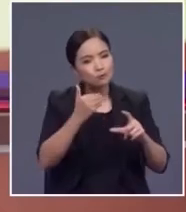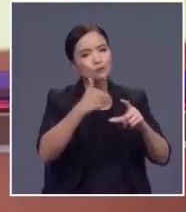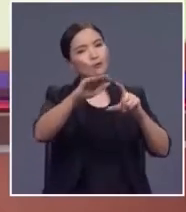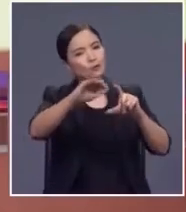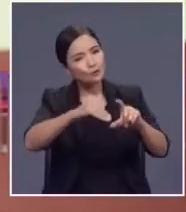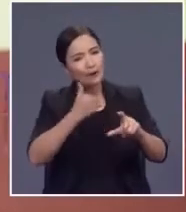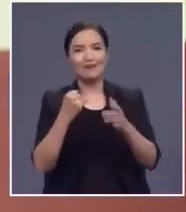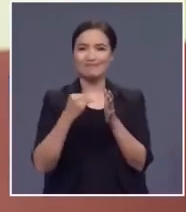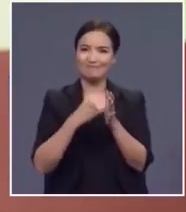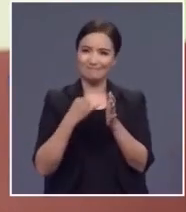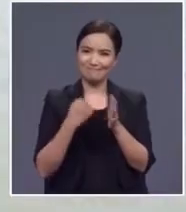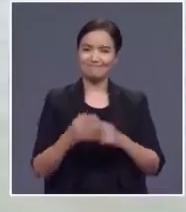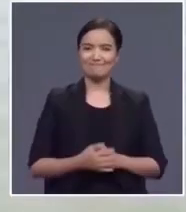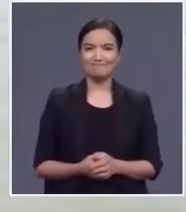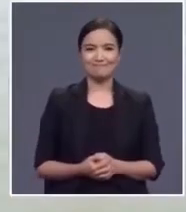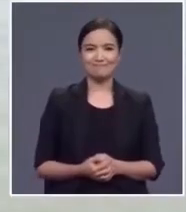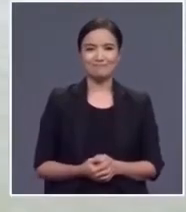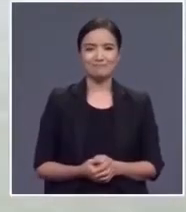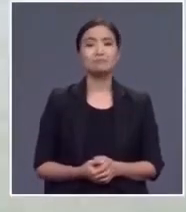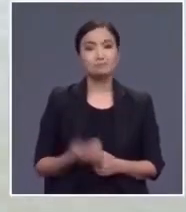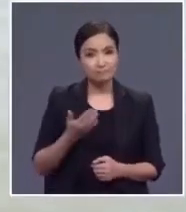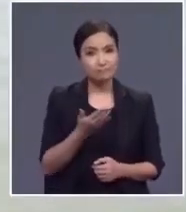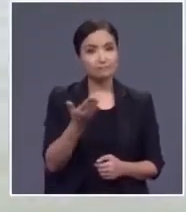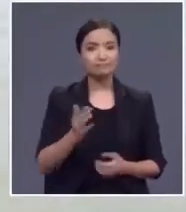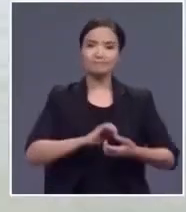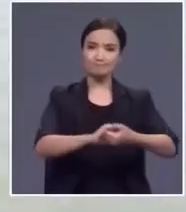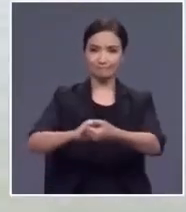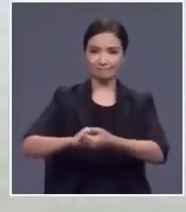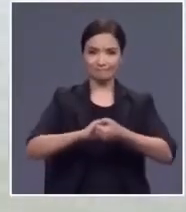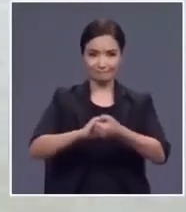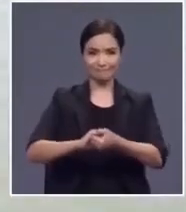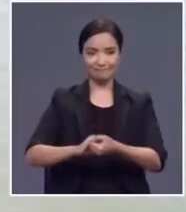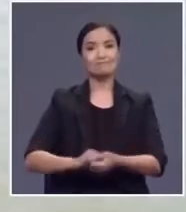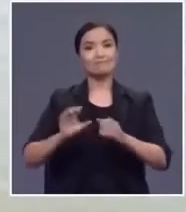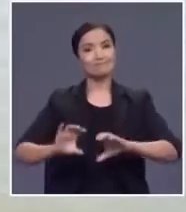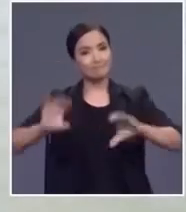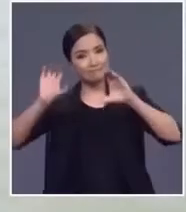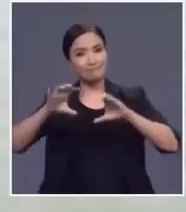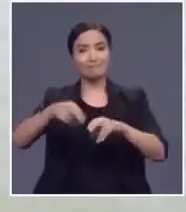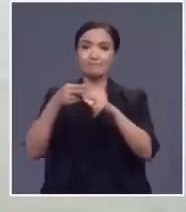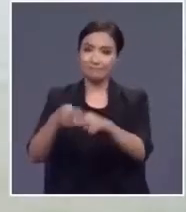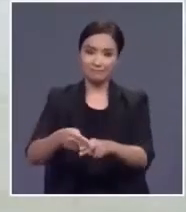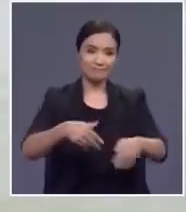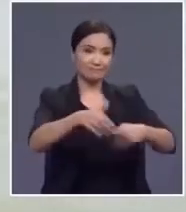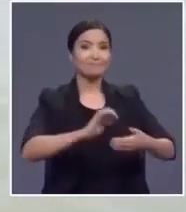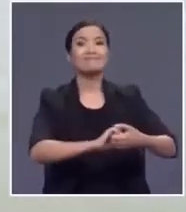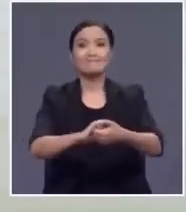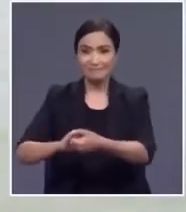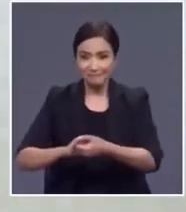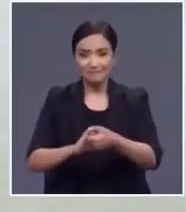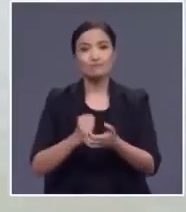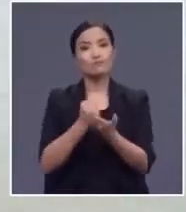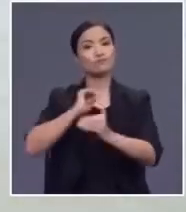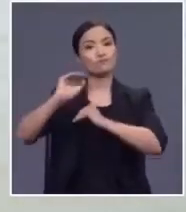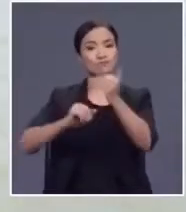ายค่ะ คุณผู้ชมครับความร่วมมือตามแนวทางประชารัฐระหว่างภาครัฐเอกชนและประชาชนเพื่อพัฒนาระบบอินเทอร์เน็ตของ